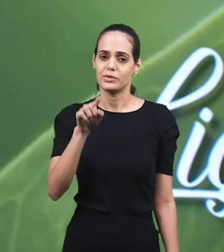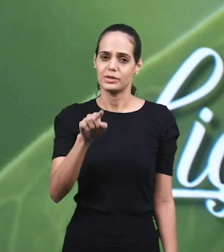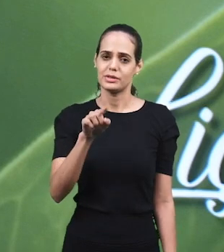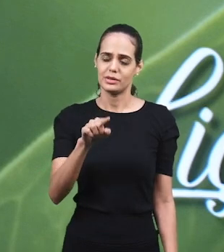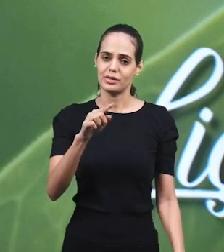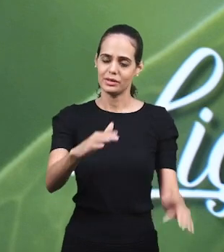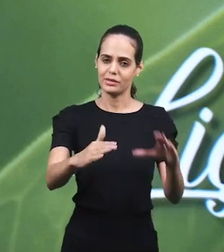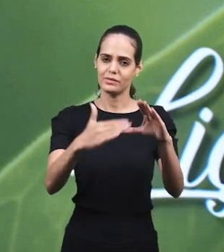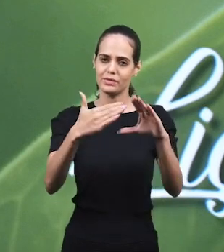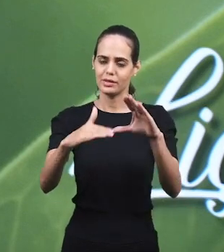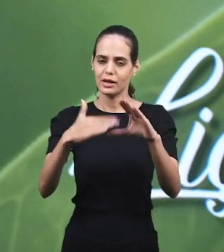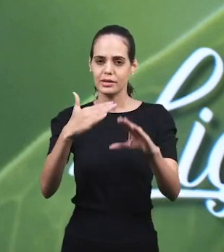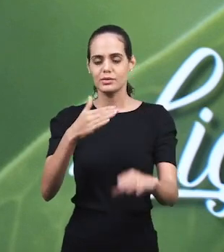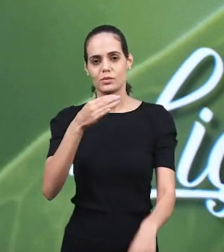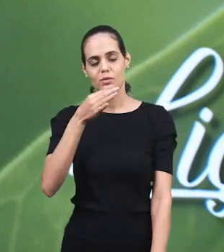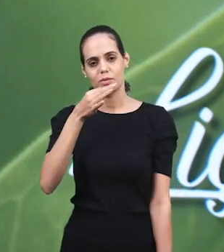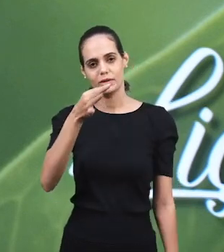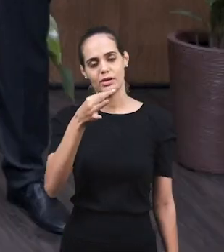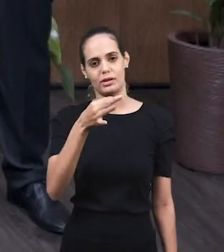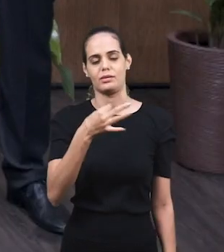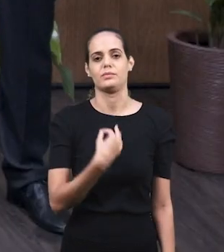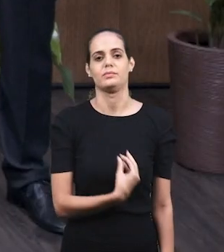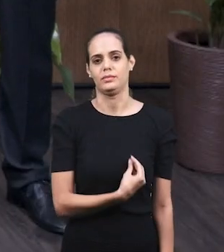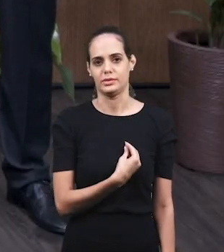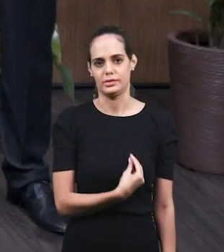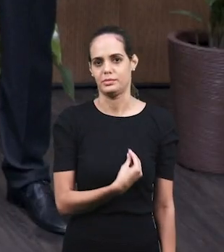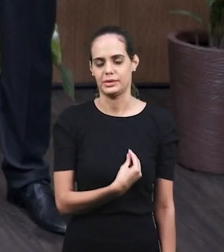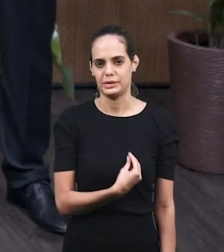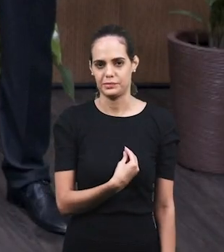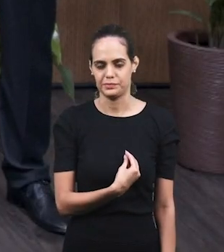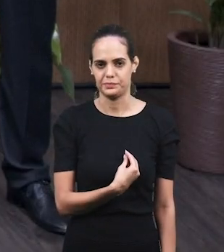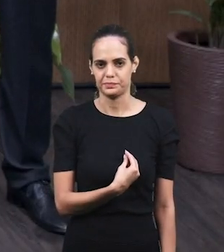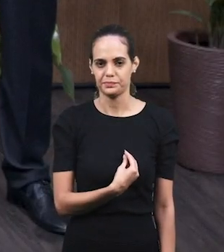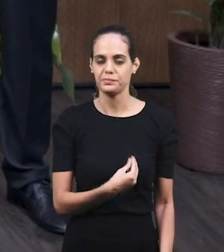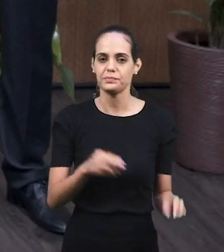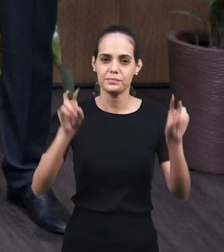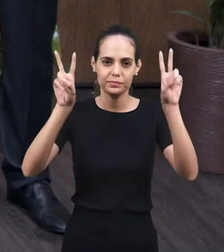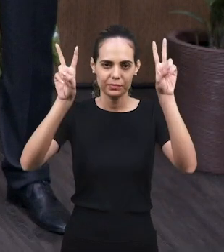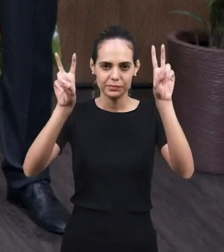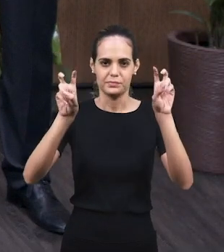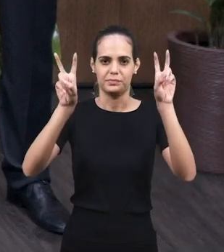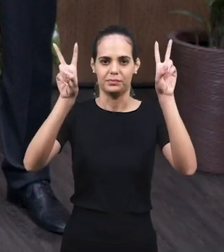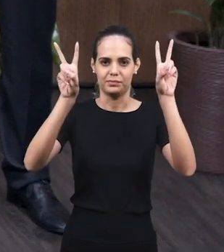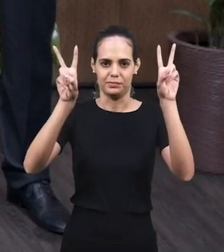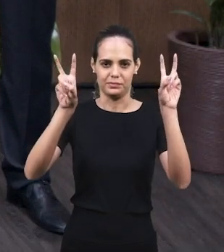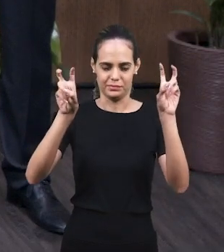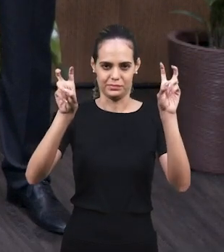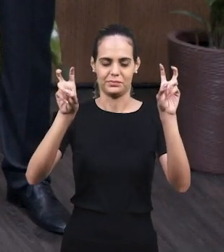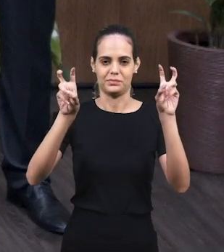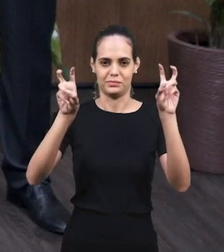beaucoup de recevoir votre commentaire, votre participation